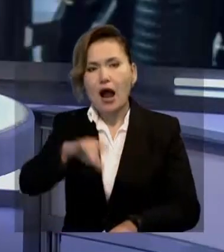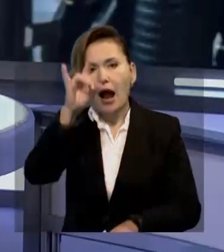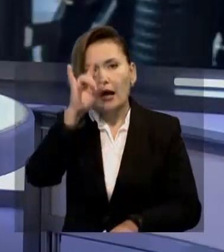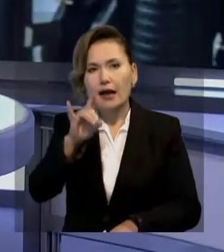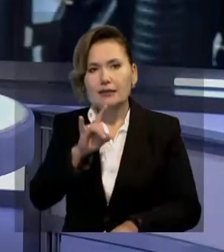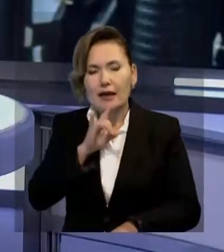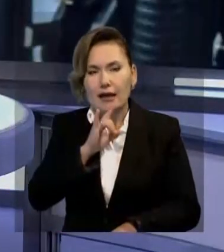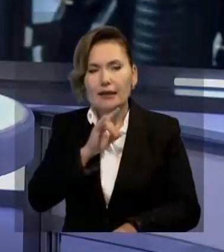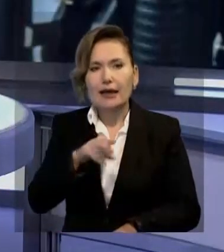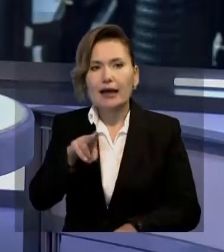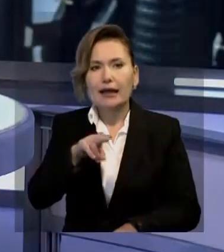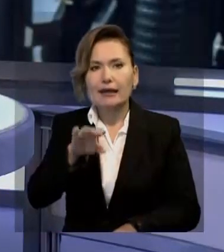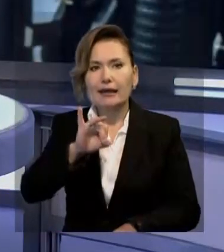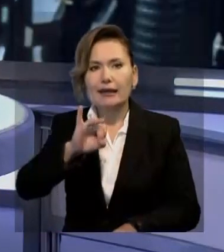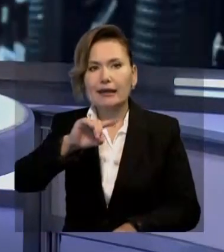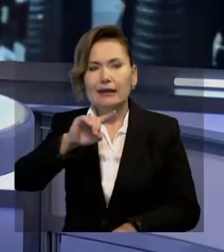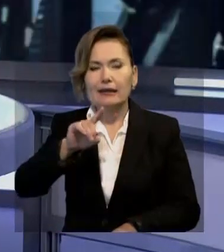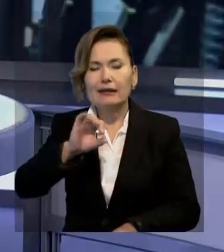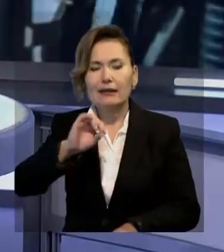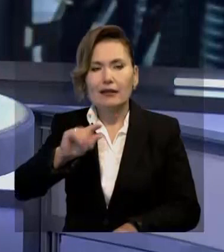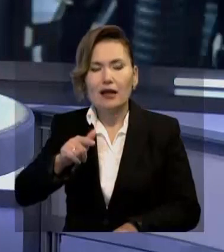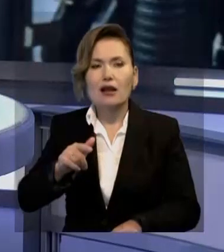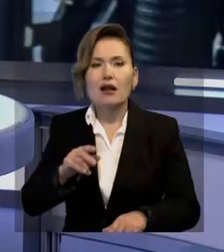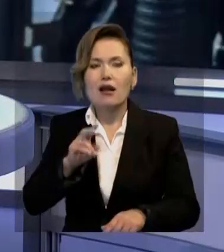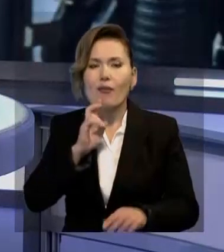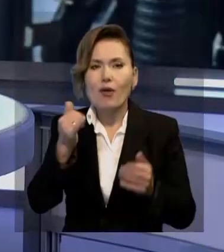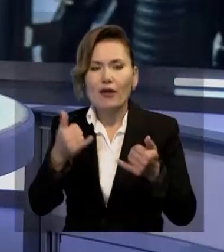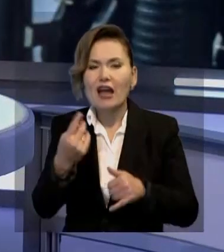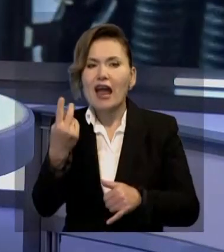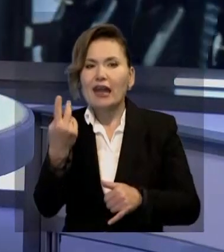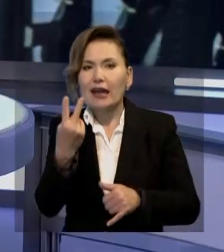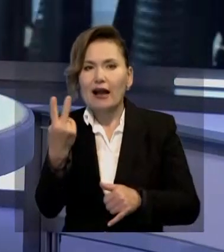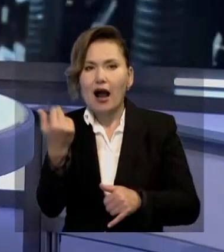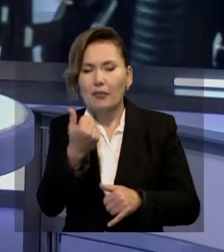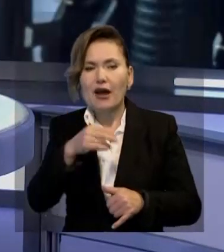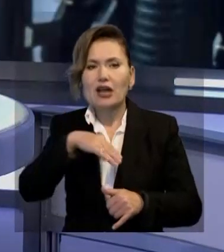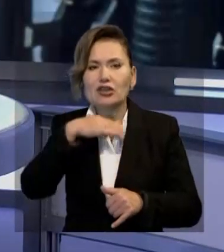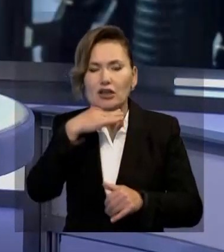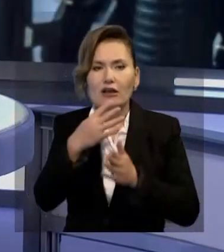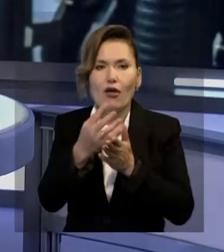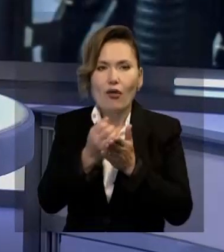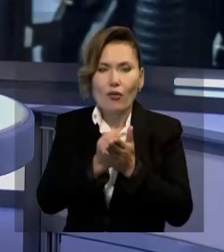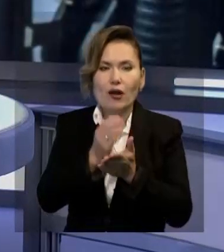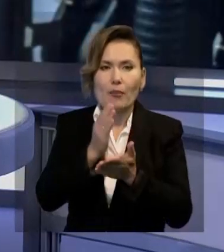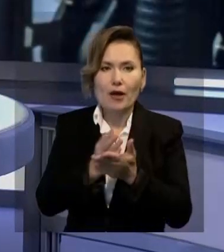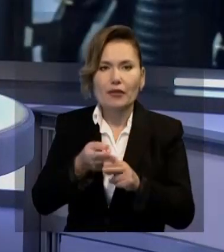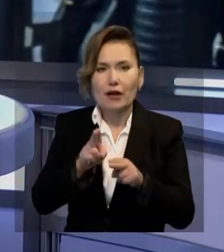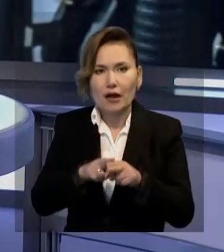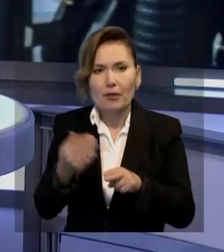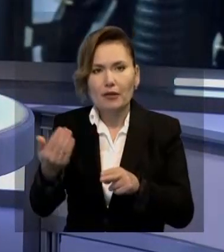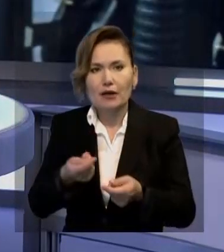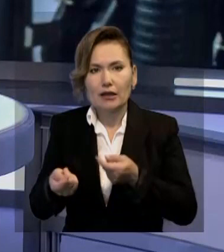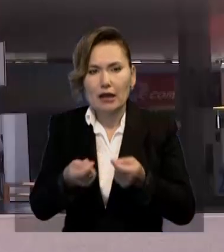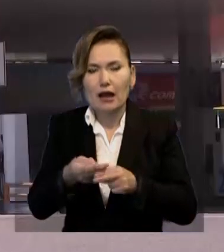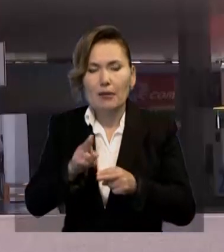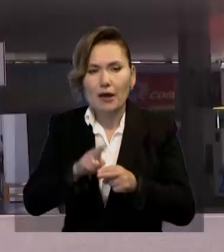Қазақстанда дизельдік отынның 2 аптаға ғана жететін қоры қалды. Бұл жөнінде энергетика министрі Болат Ақшолақов мәлімдеді. Ведомство